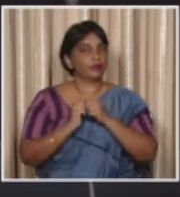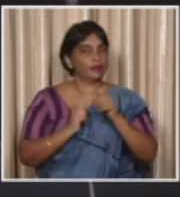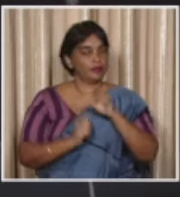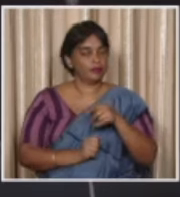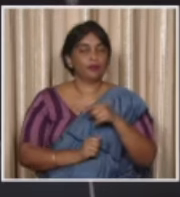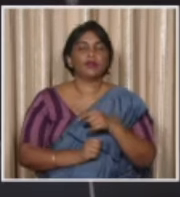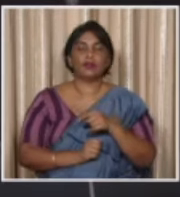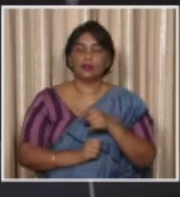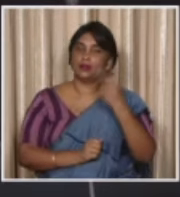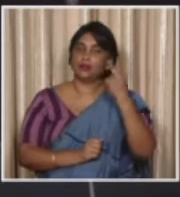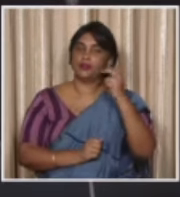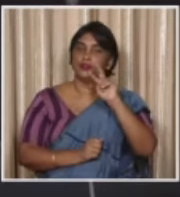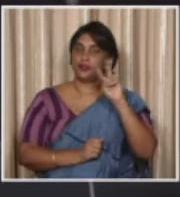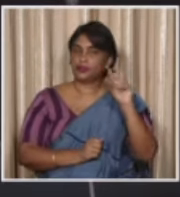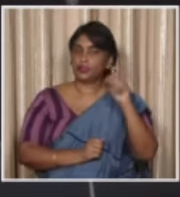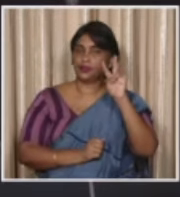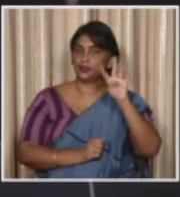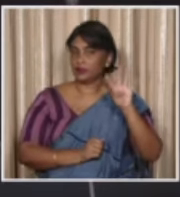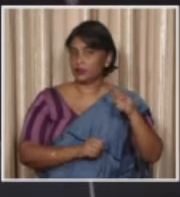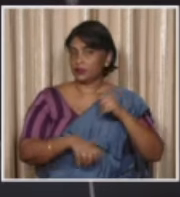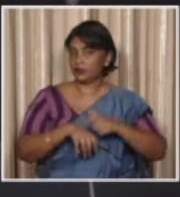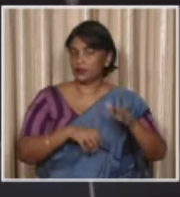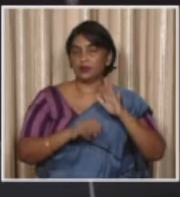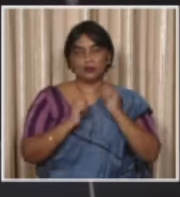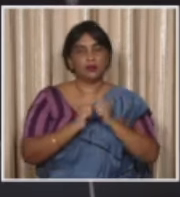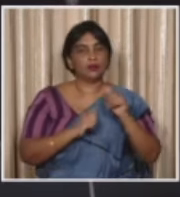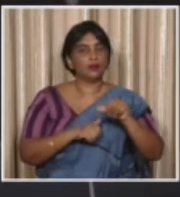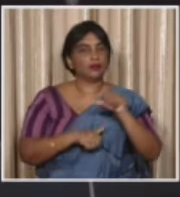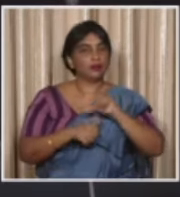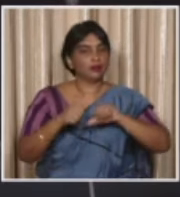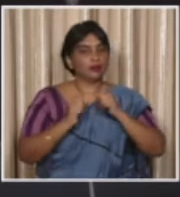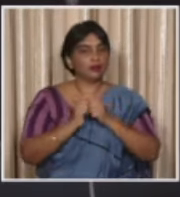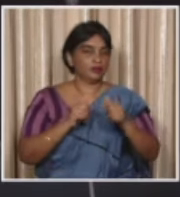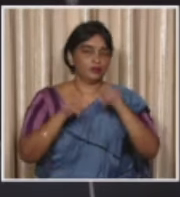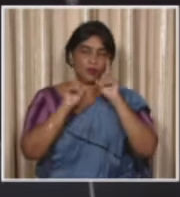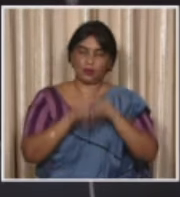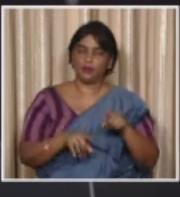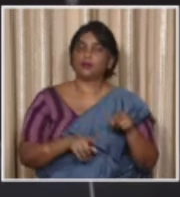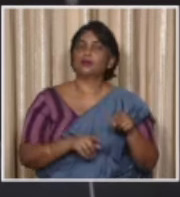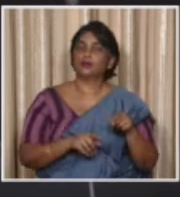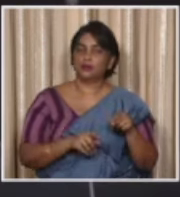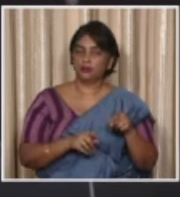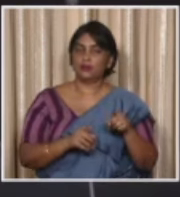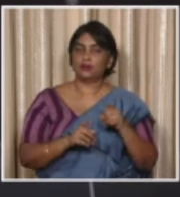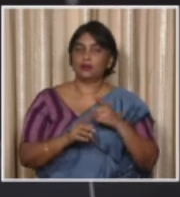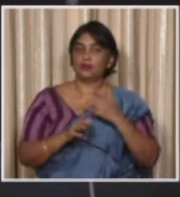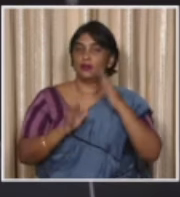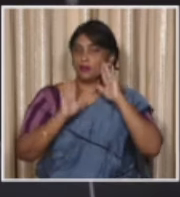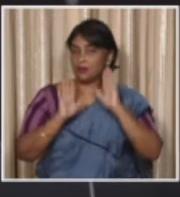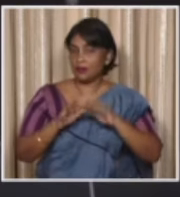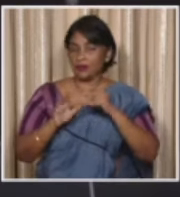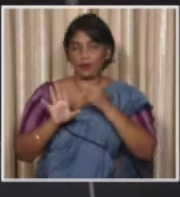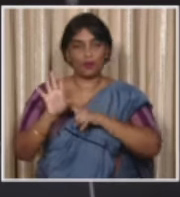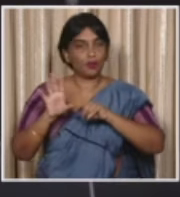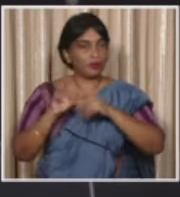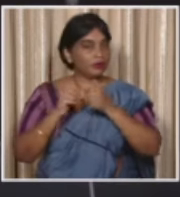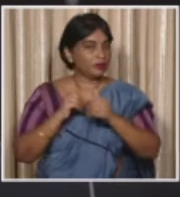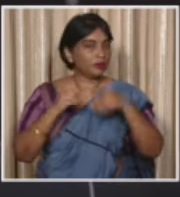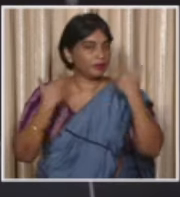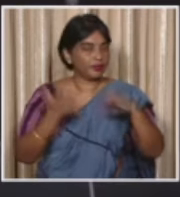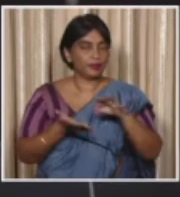2022-24 කාලය තුළ ඉටු කරන ලද ආයතන රාජකාරී මේ ආකාරයට. පරිවාසකාලය සම්පූර්ණ කළ සේවයේ ස්ථිර